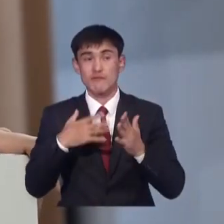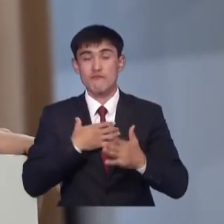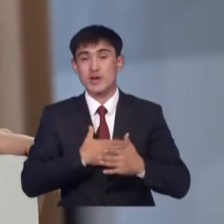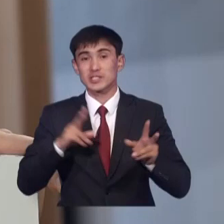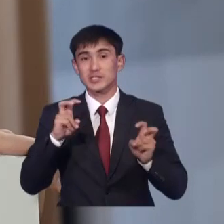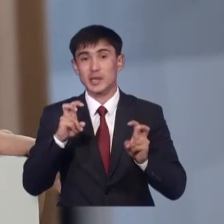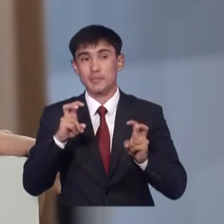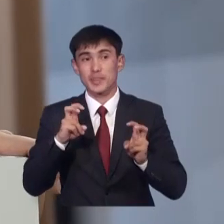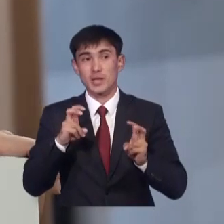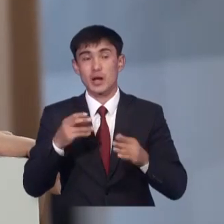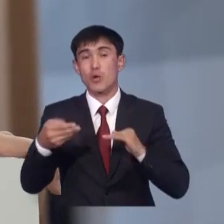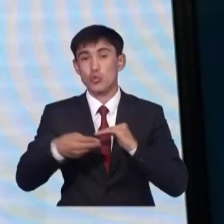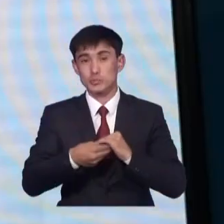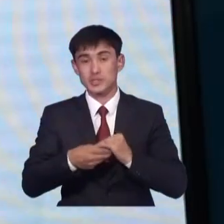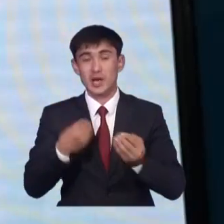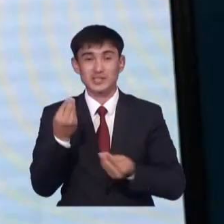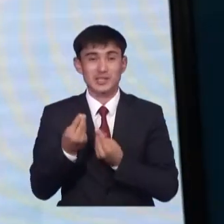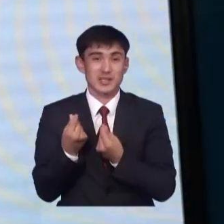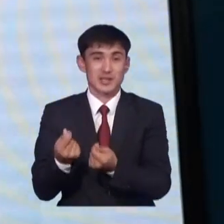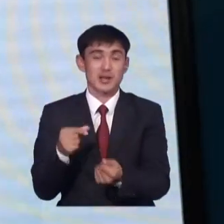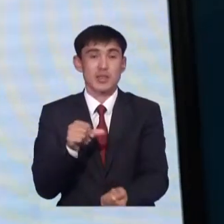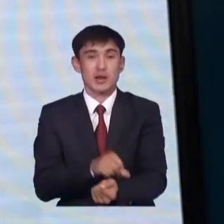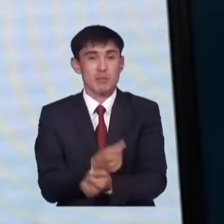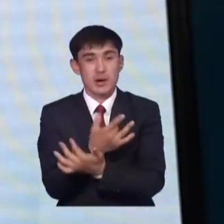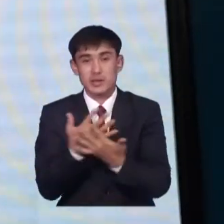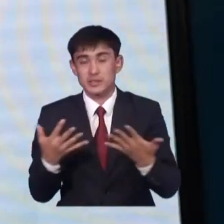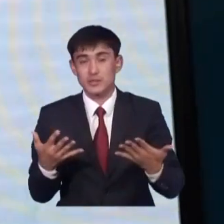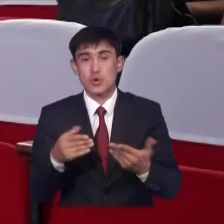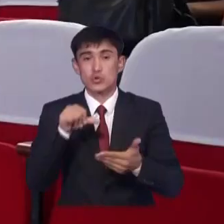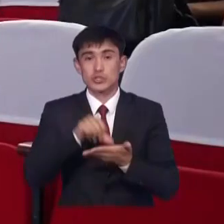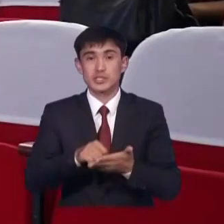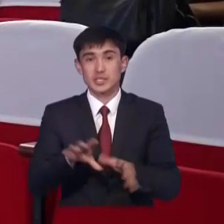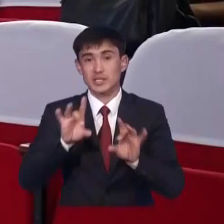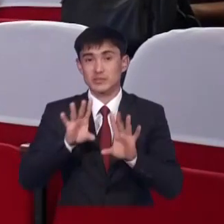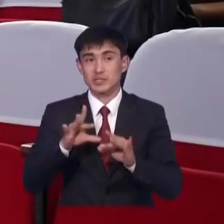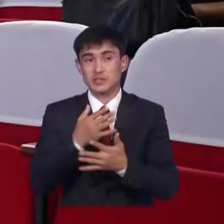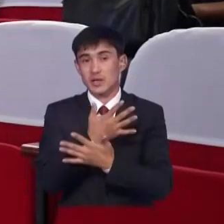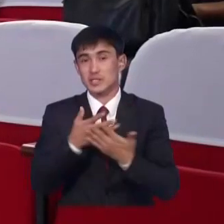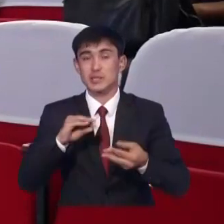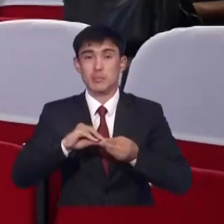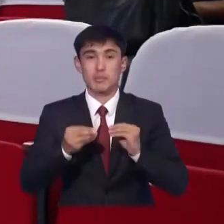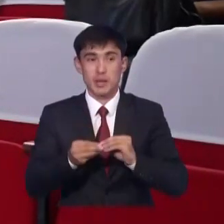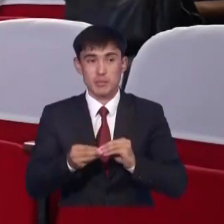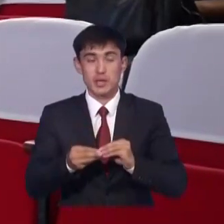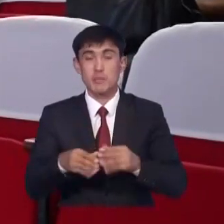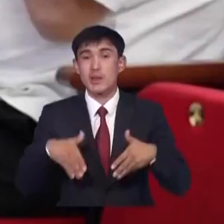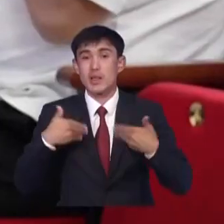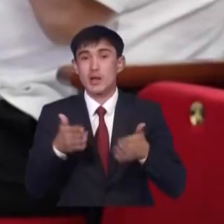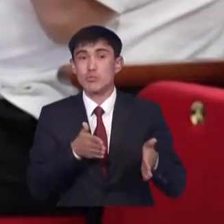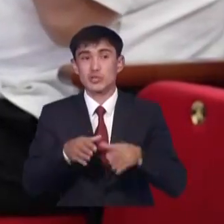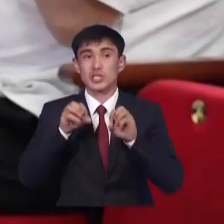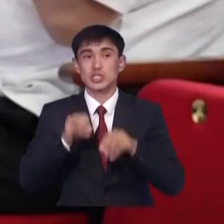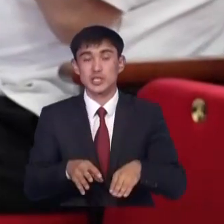актуальных тем, включая коррупцию, азартные игры и наркоманию. Участники не только освещали существующие проблемы, но и предлагали пути